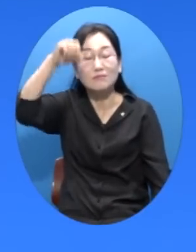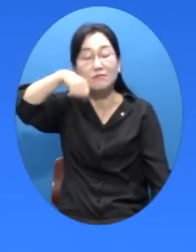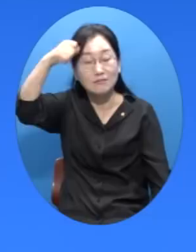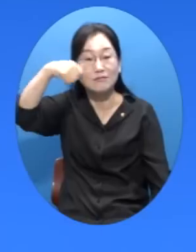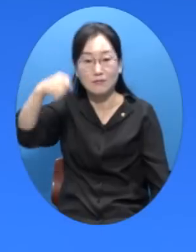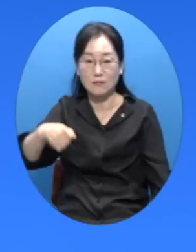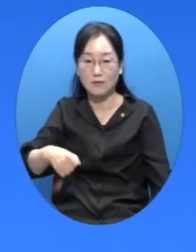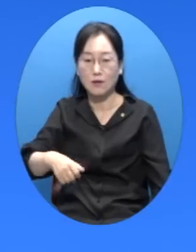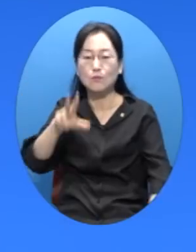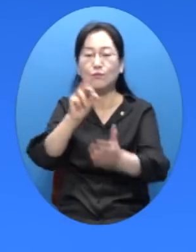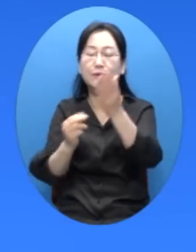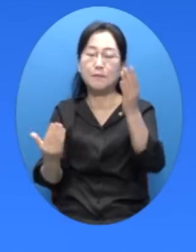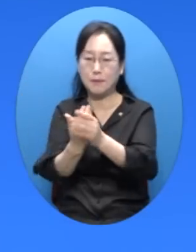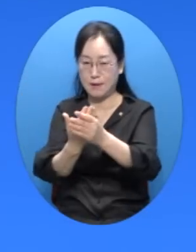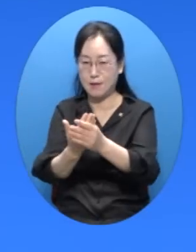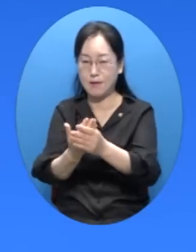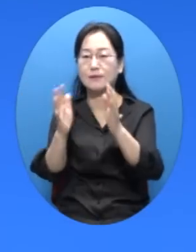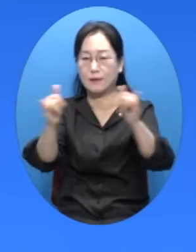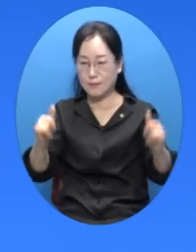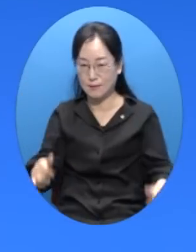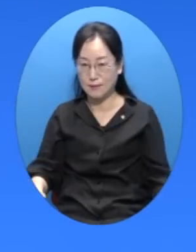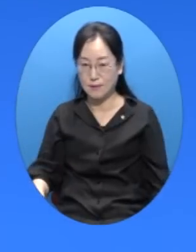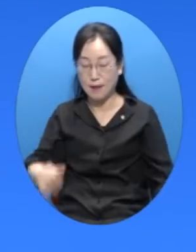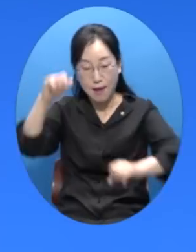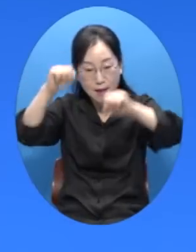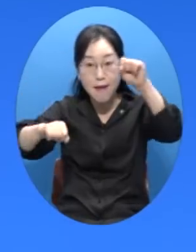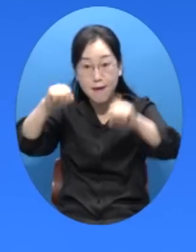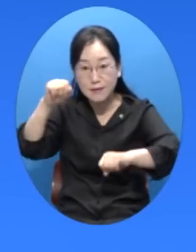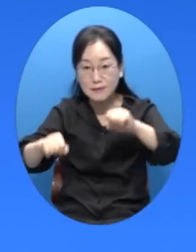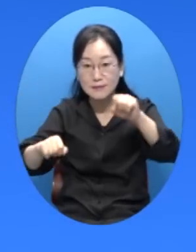교회의 문제를 일으키게 되는 것입니다. 결국 그들의 행위가